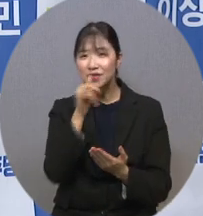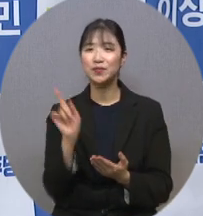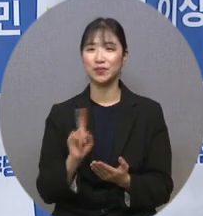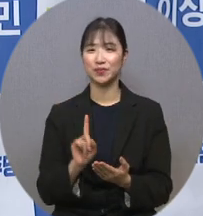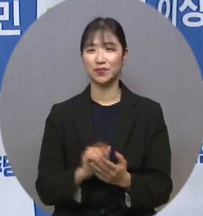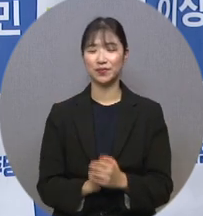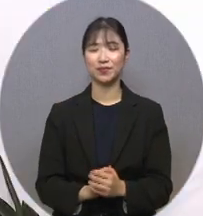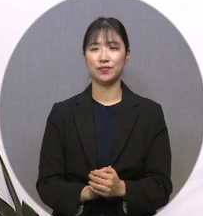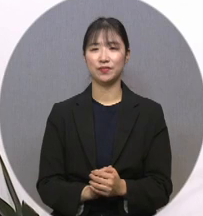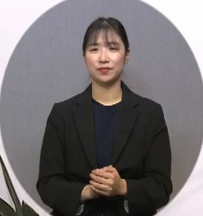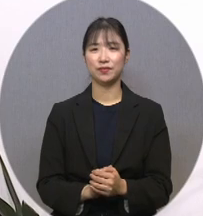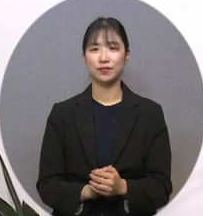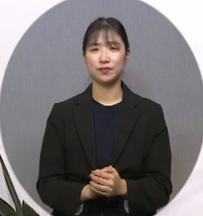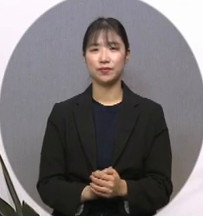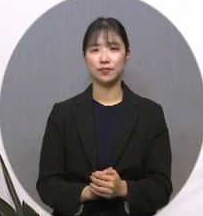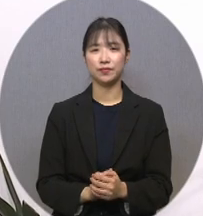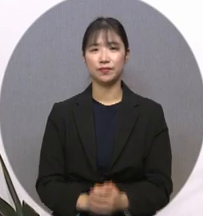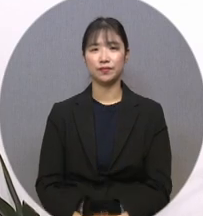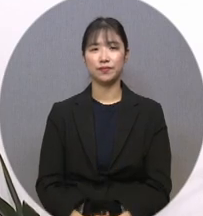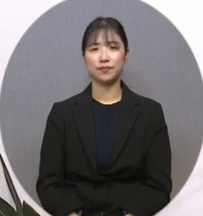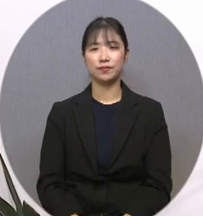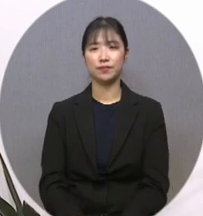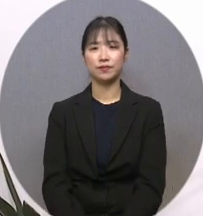뭐가 있을까요?